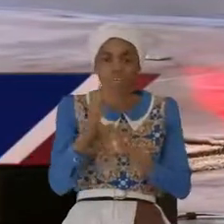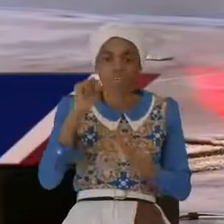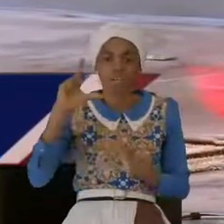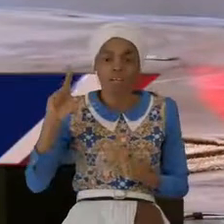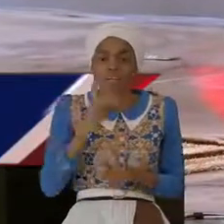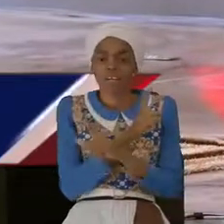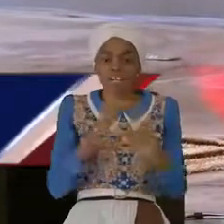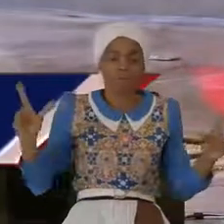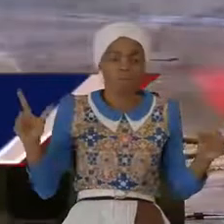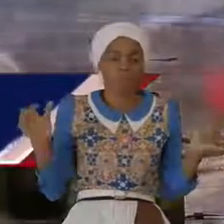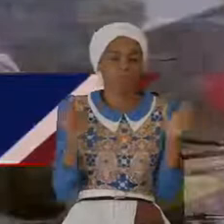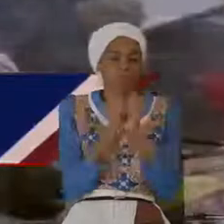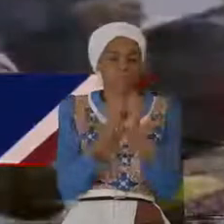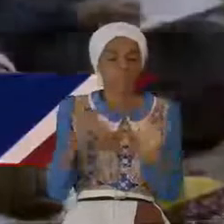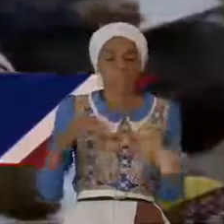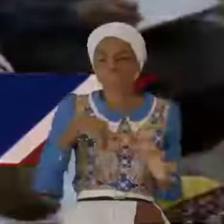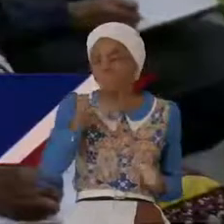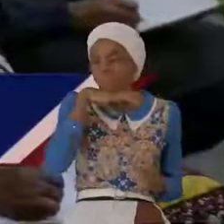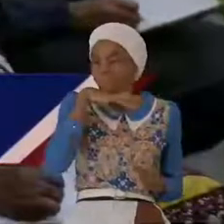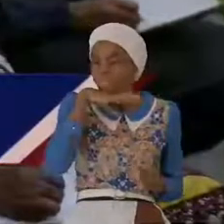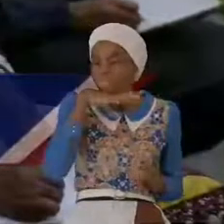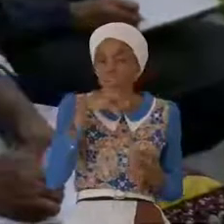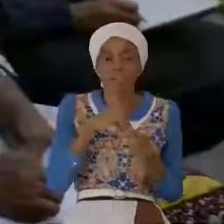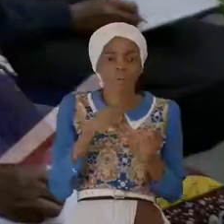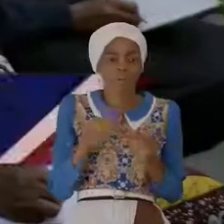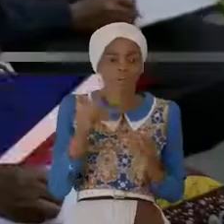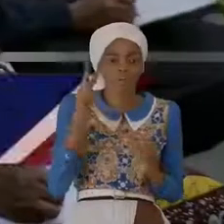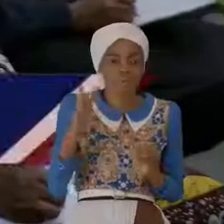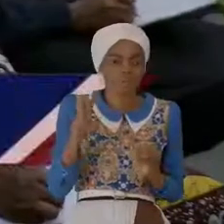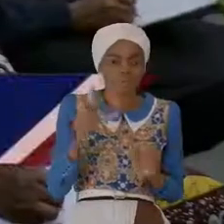sans souillure. 2.